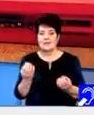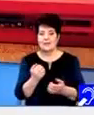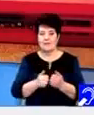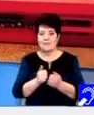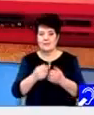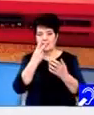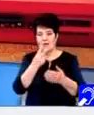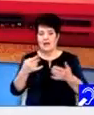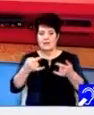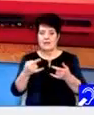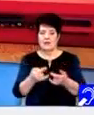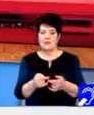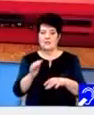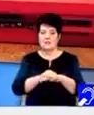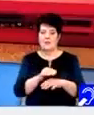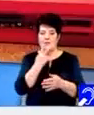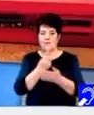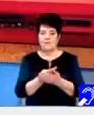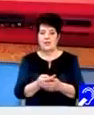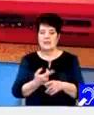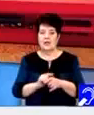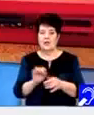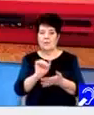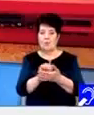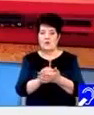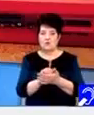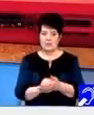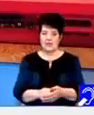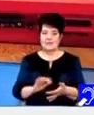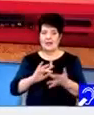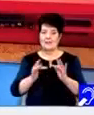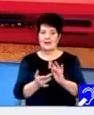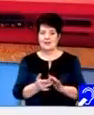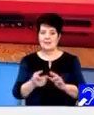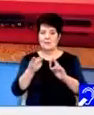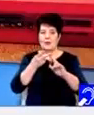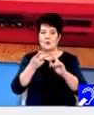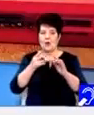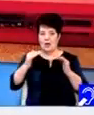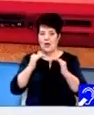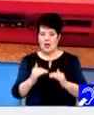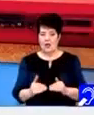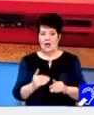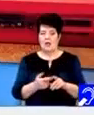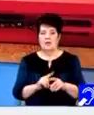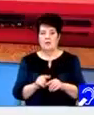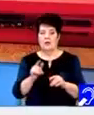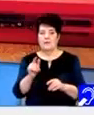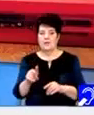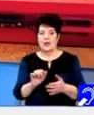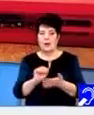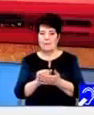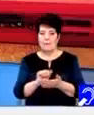televizoarelor. Sunt datele unui nou sondaj IMAS dat astăzi publicității. Internetul se clasează pe locul 2 în topul preferințelor, iar